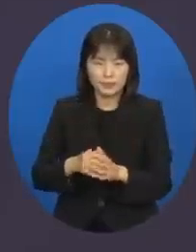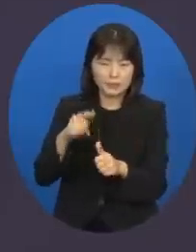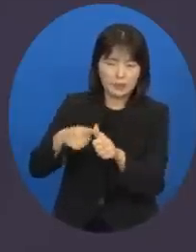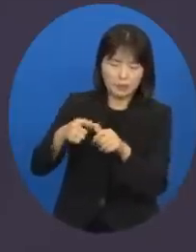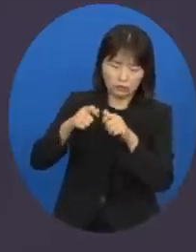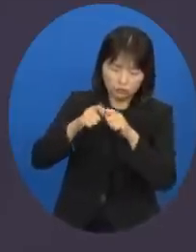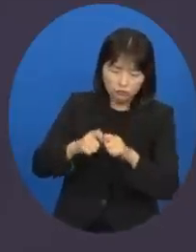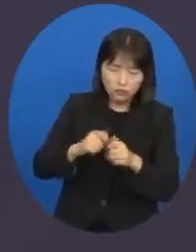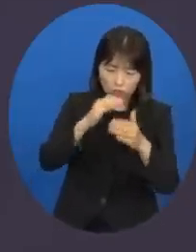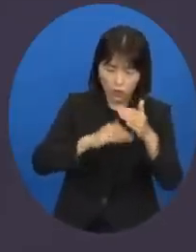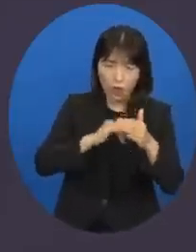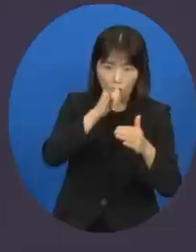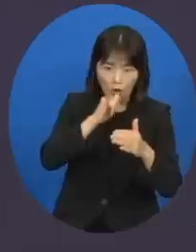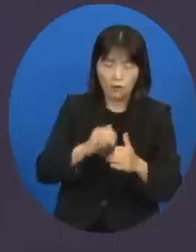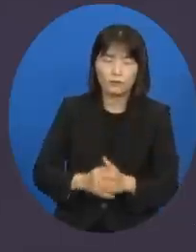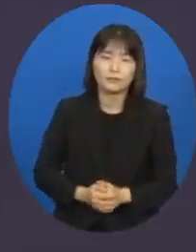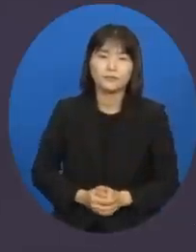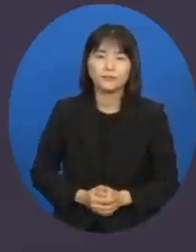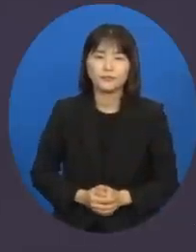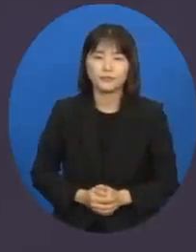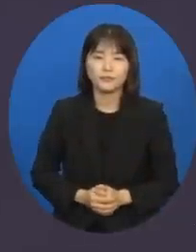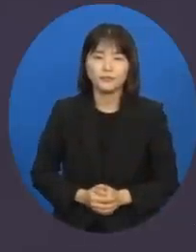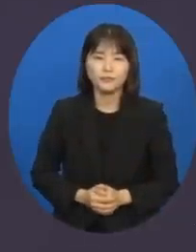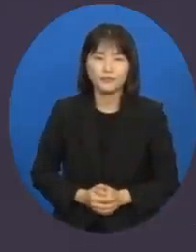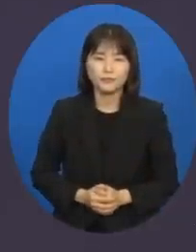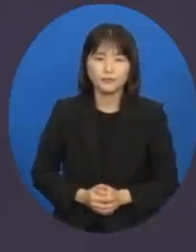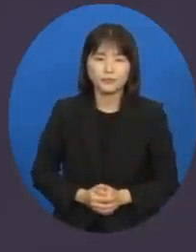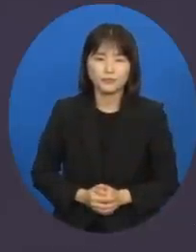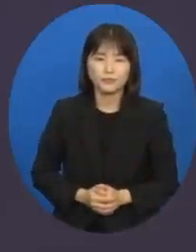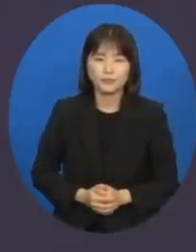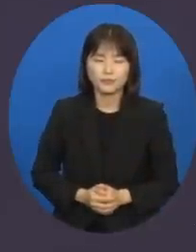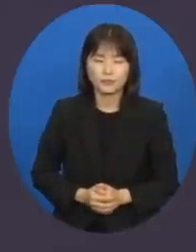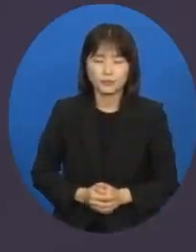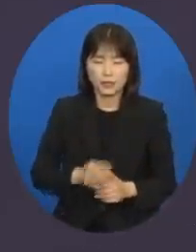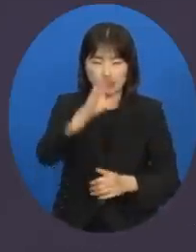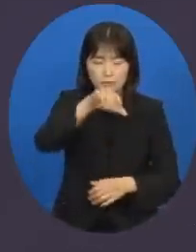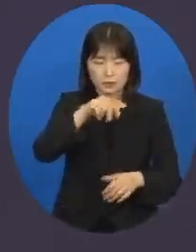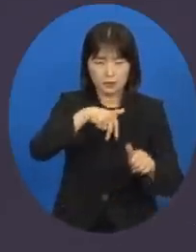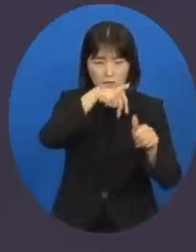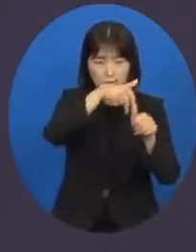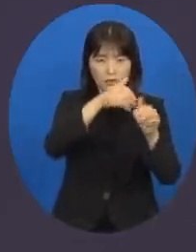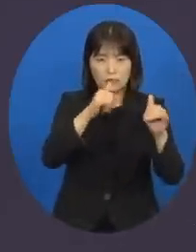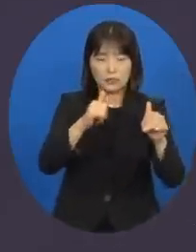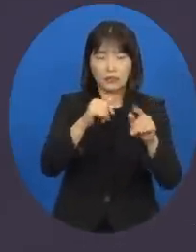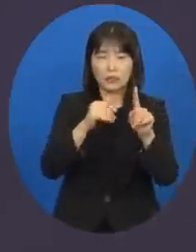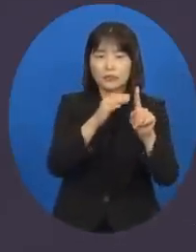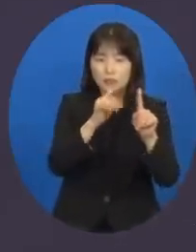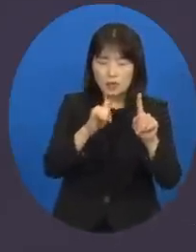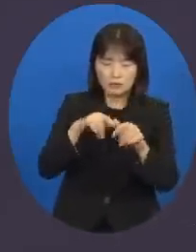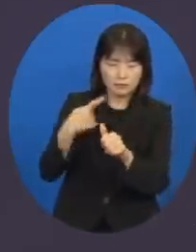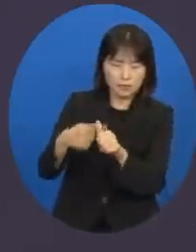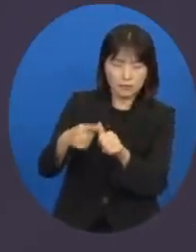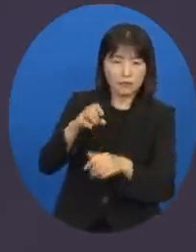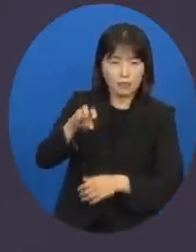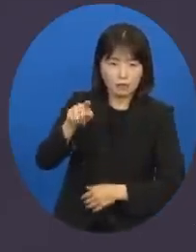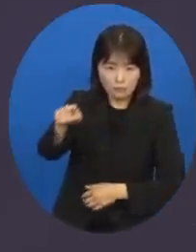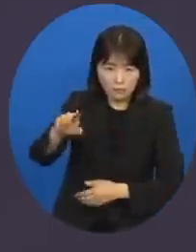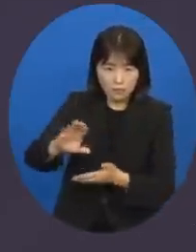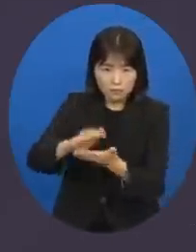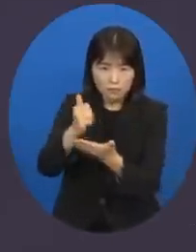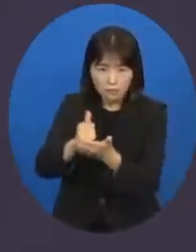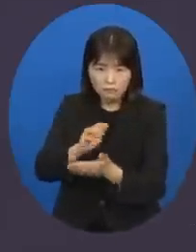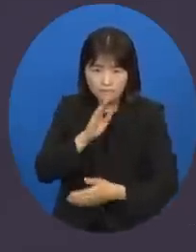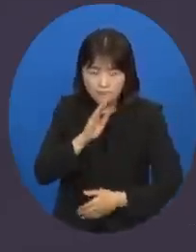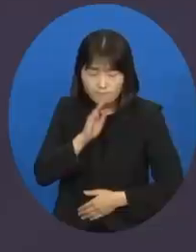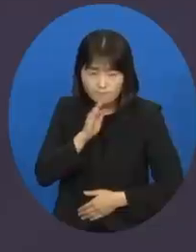누가복음 오늘 본문 39절에 이렇게 나옵니다. 달린 행악자 중 하나는 비방하여 이르되 내가 그리스도가 아니냐?